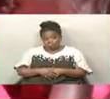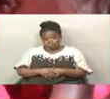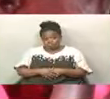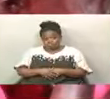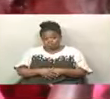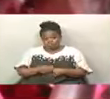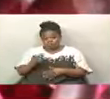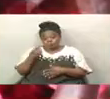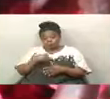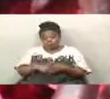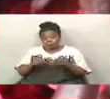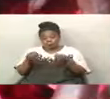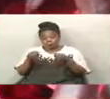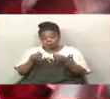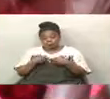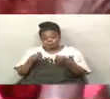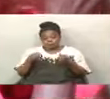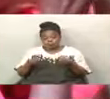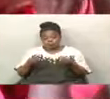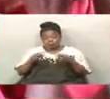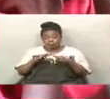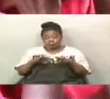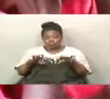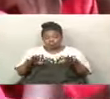baateekako nti batuwadde obuyinza obw'ettaka